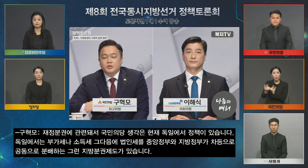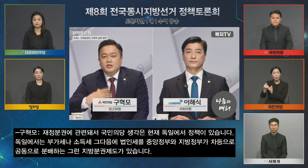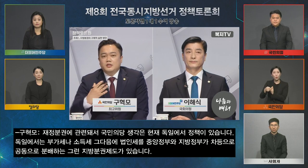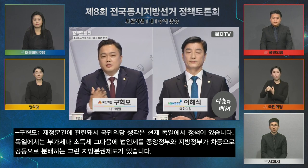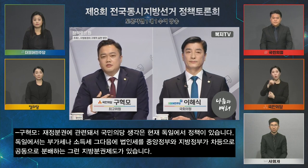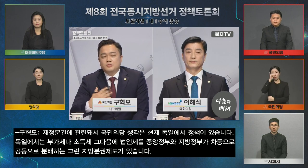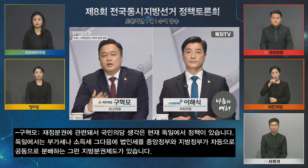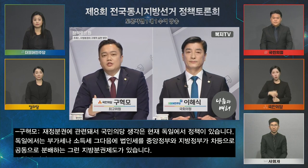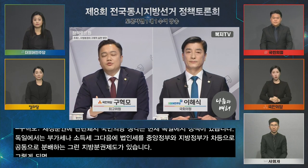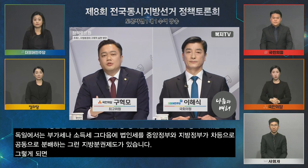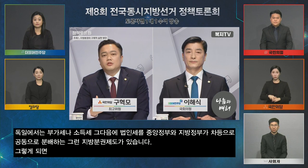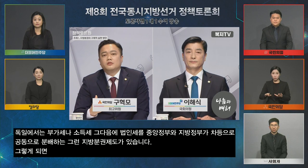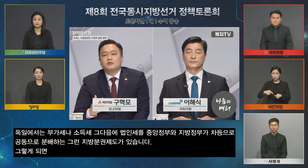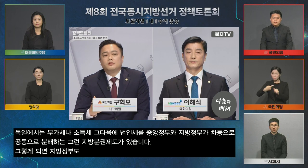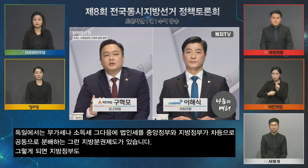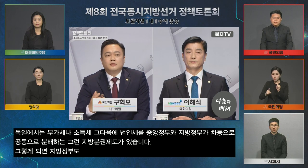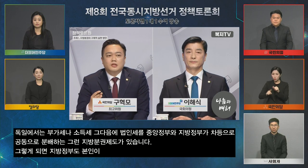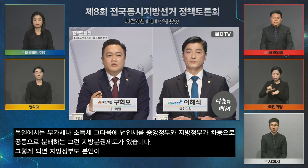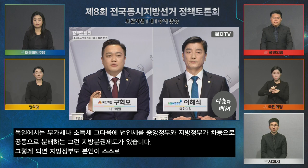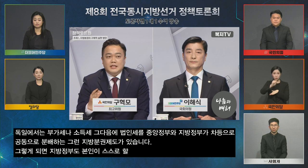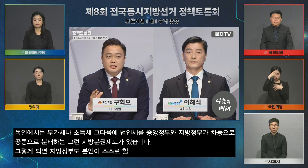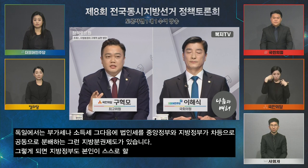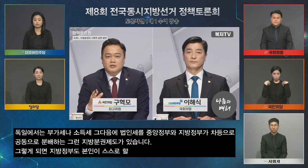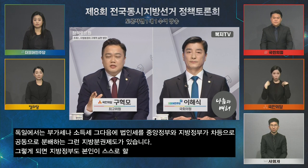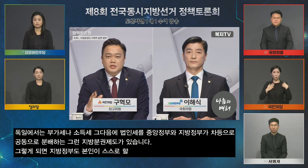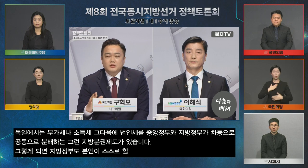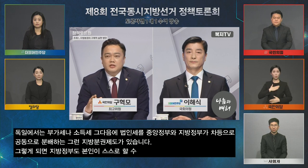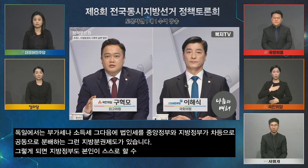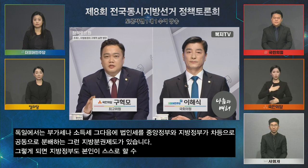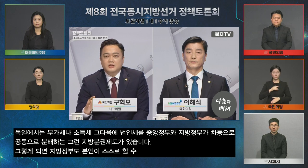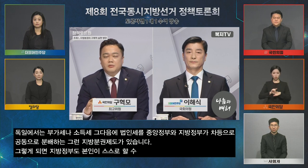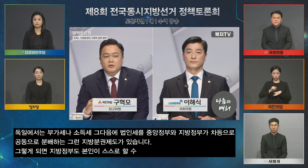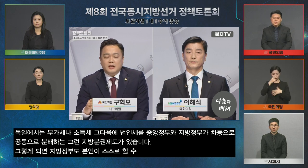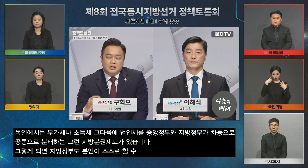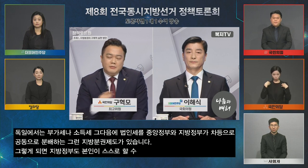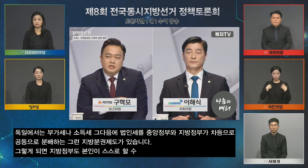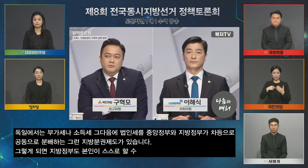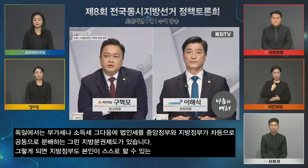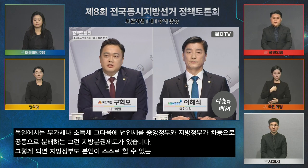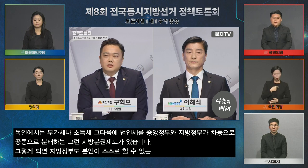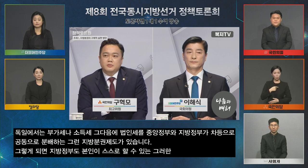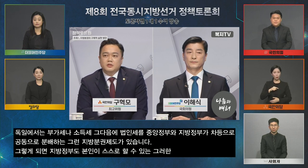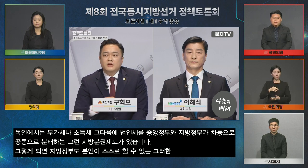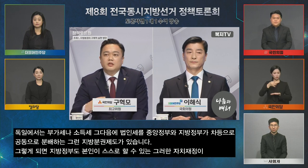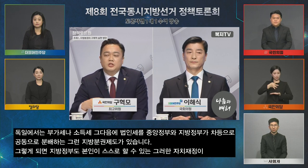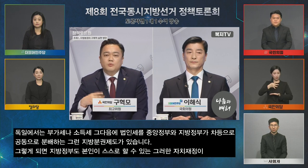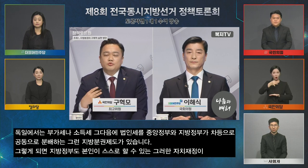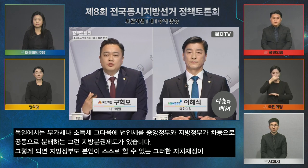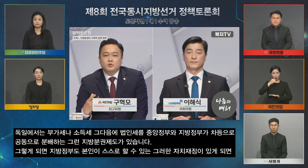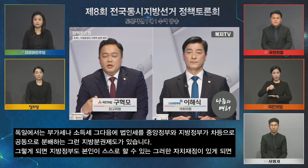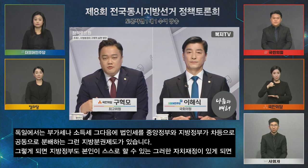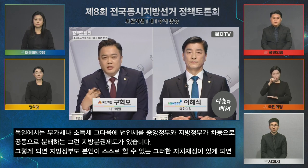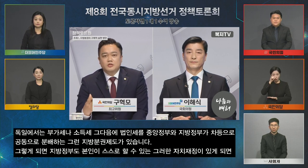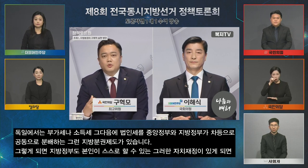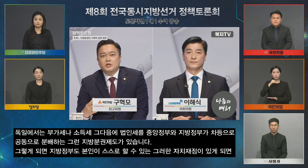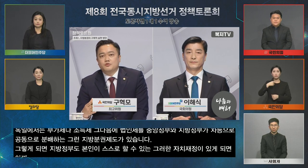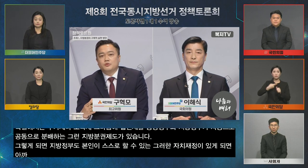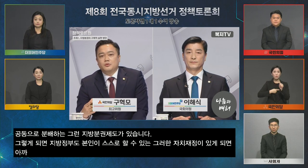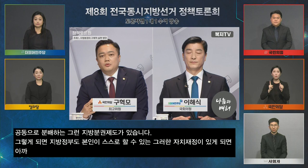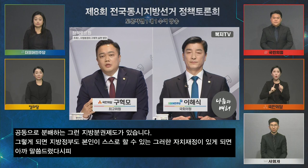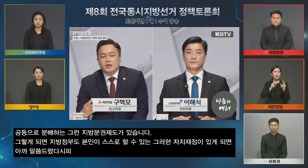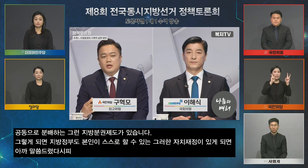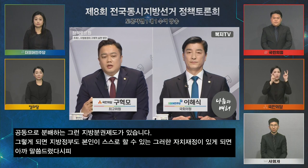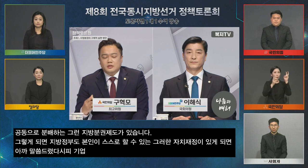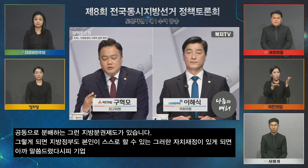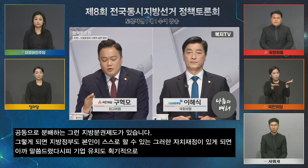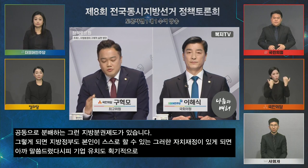본인이 스스로 할 수 있는 그러한 자치, 재정이 있게 되면 아까 말씀드렸다시피 기업 유치도 획기적으로 할